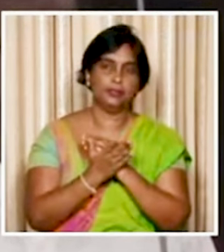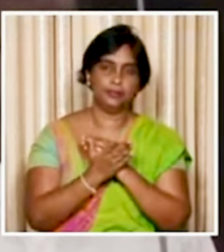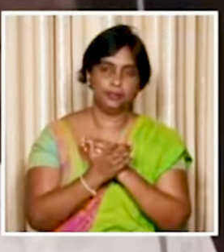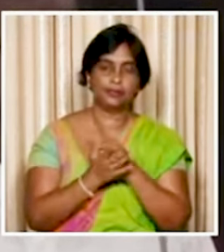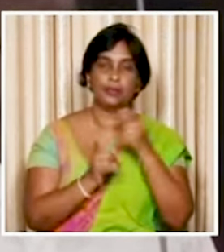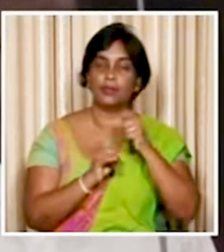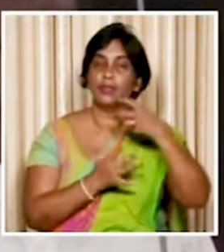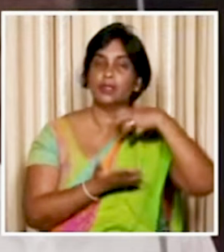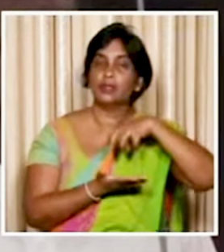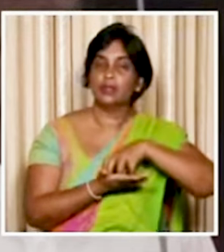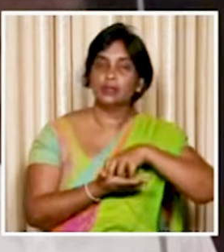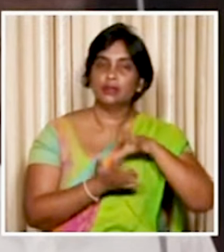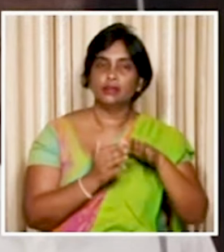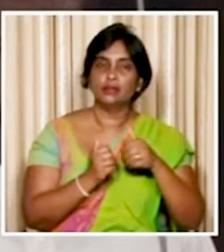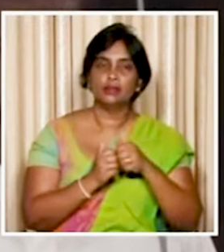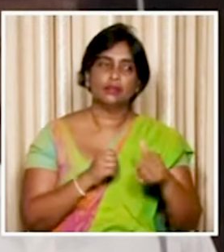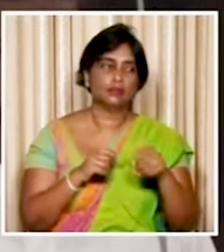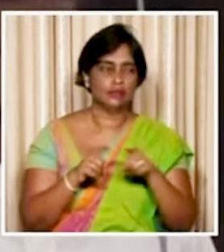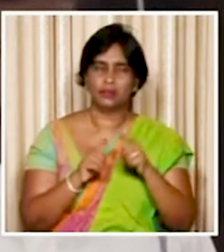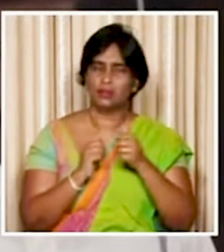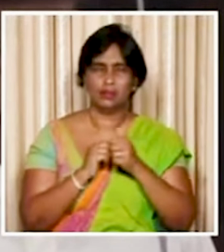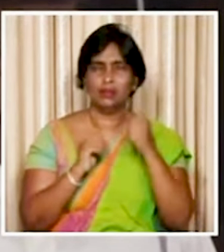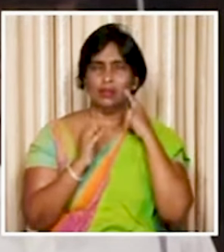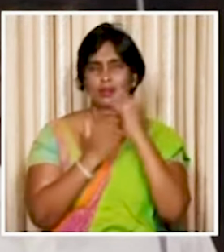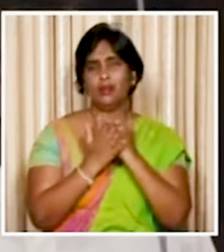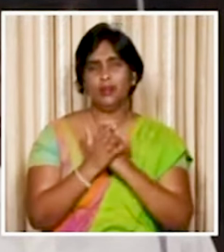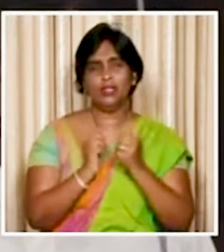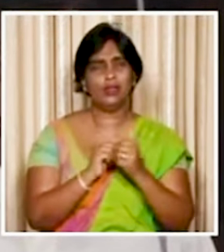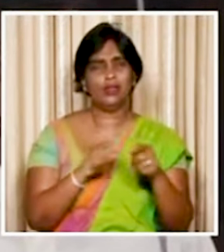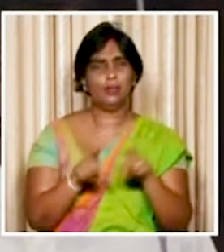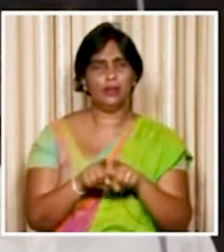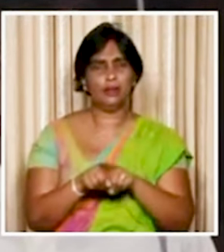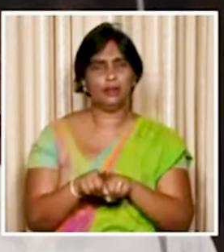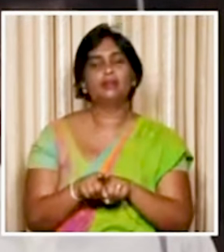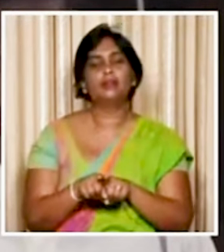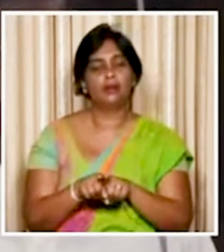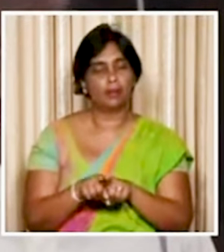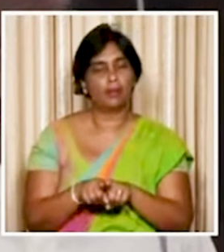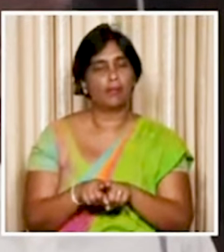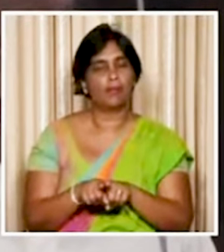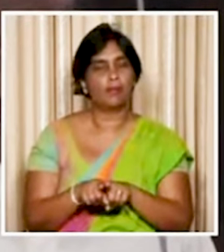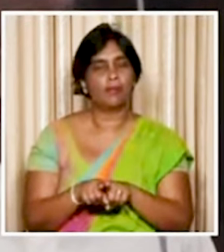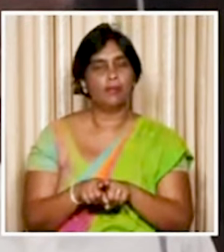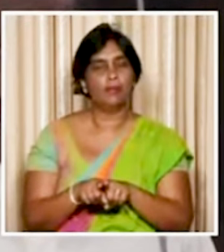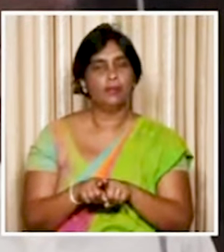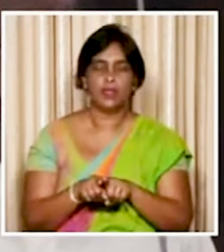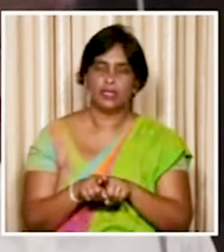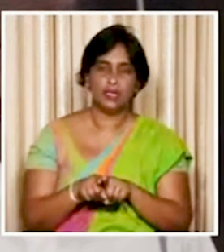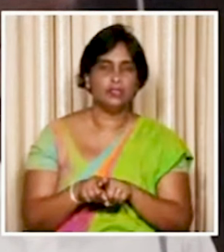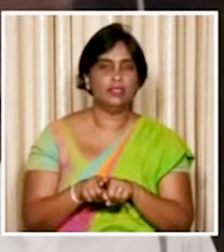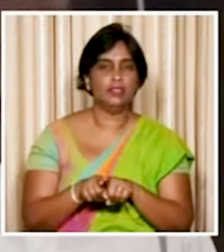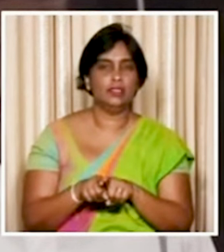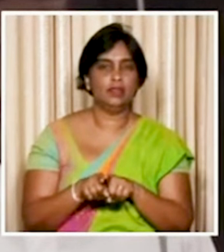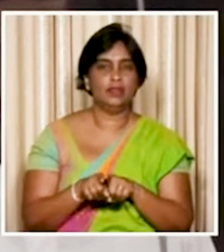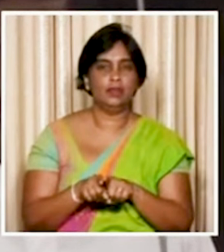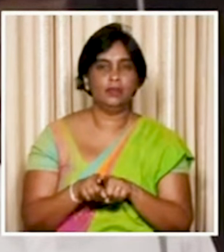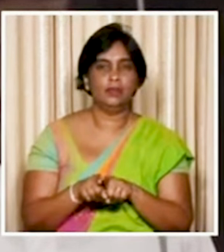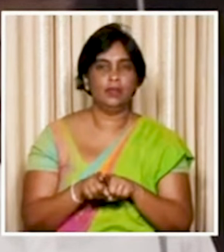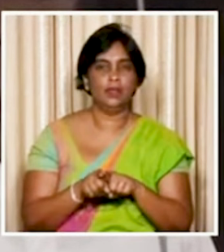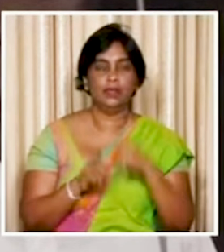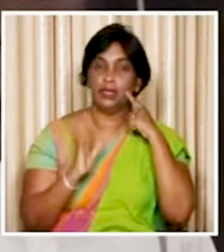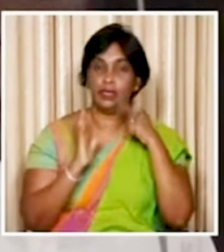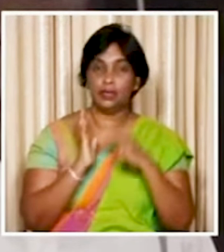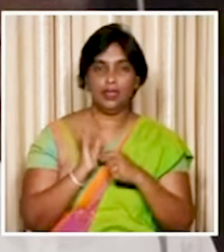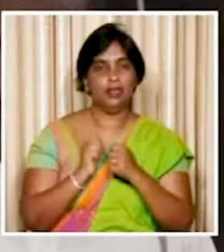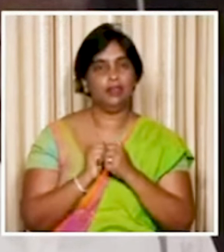குடும்பங்களுக்கு இவைகள் வழங்கப்படவில்லை? இந்த ஜனாதிபதி அவர்கள் பாதிட்டின் போது குறிப்பிட்டிருந்தார்,